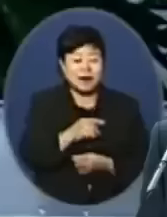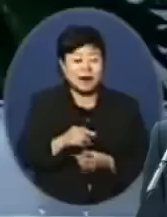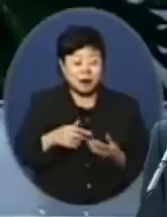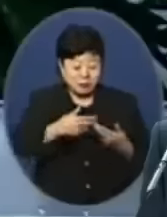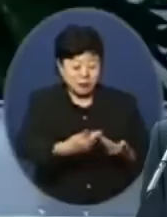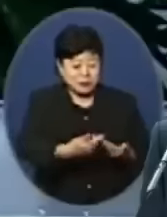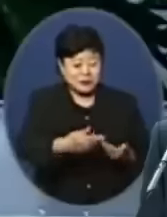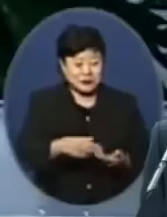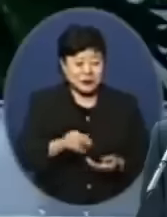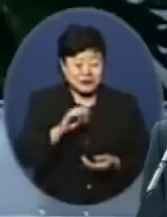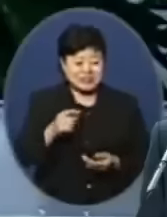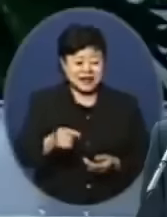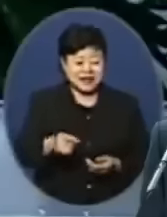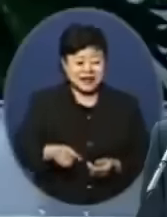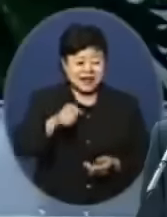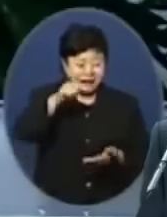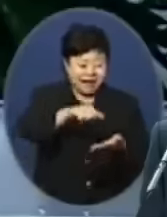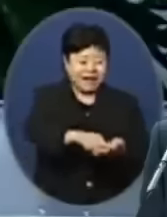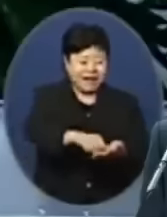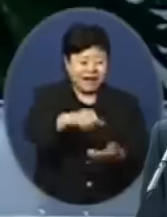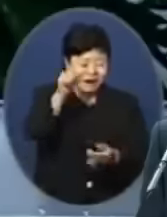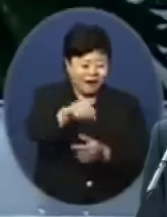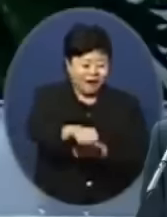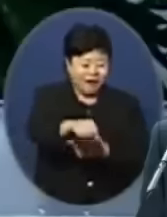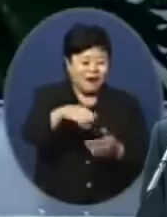파스포트에 비자가 탁 찍혔어요.